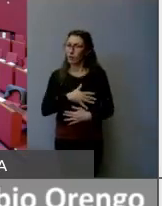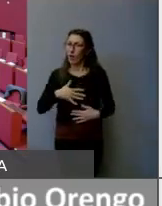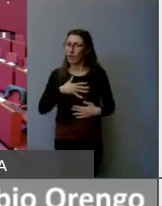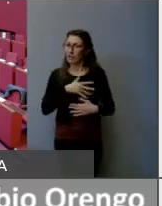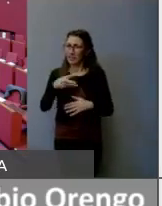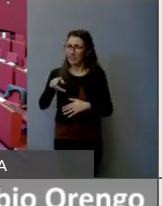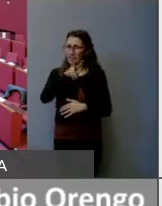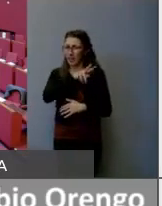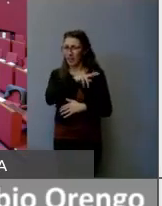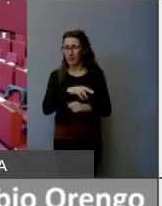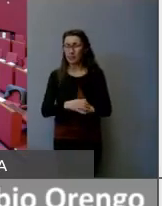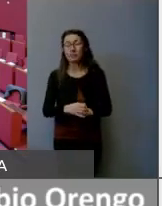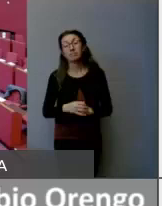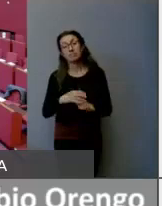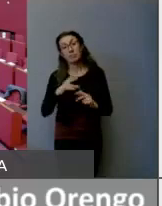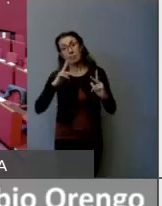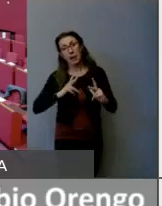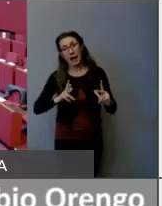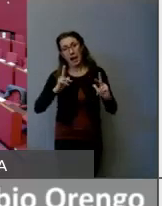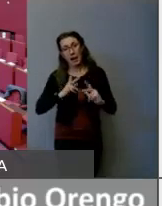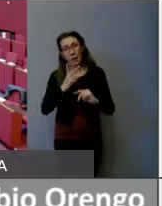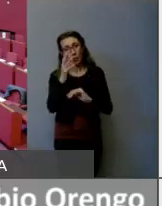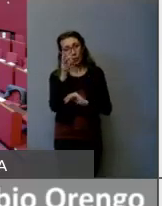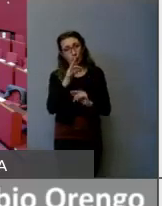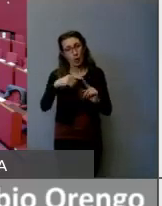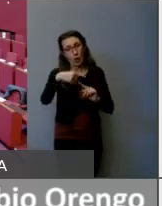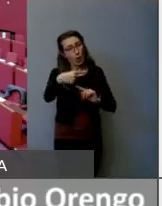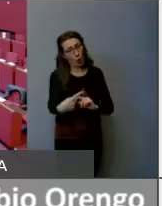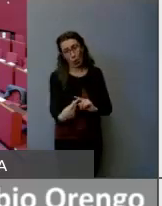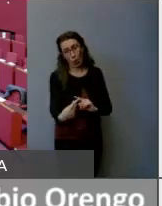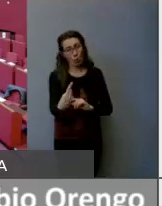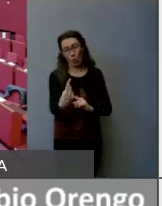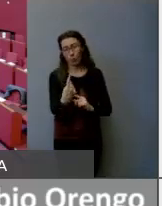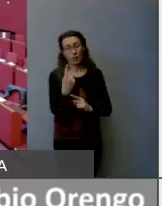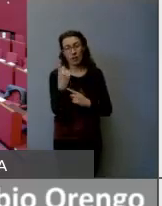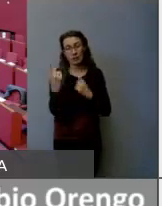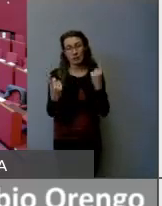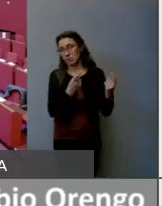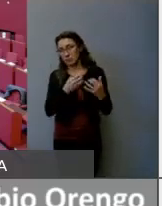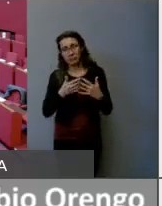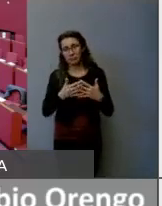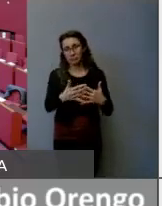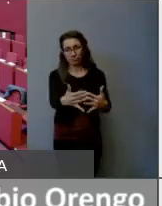Speriamo che il 2 ottobre tutto fili liscio. Grazie.